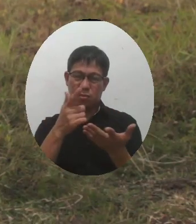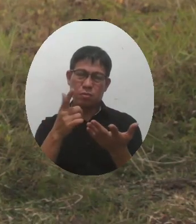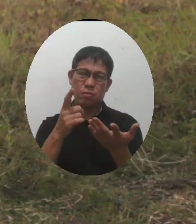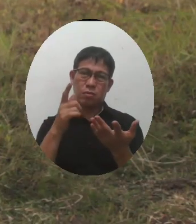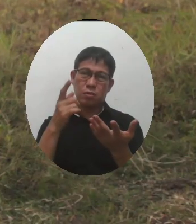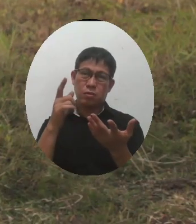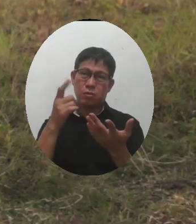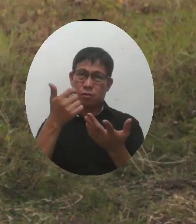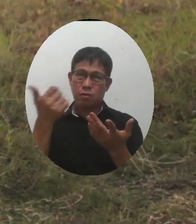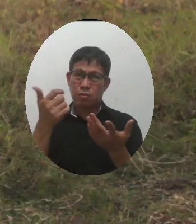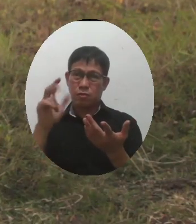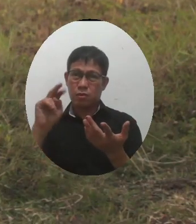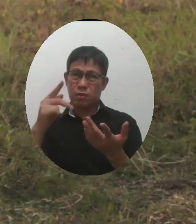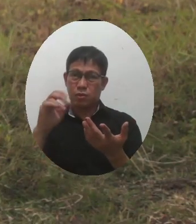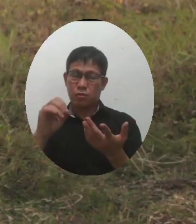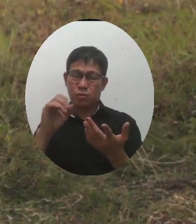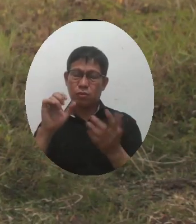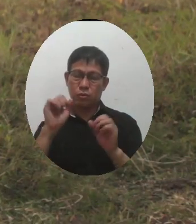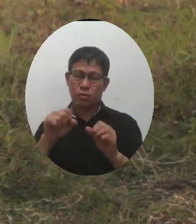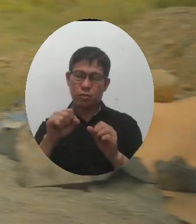Yung tatay po ni Kyrie,